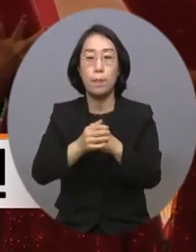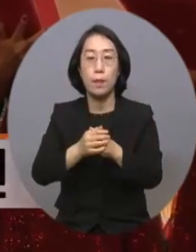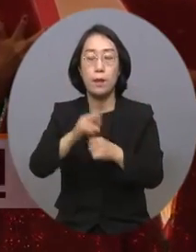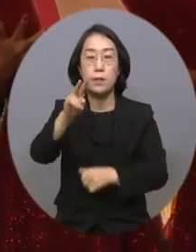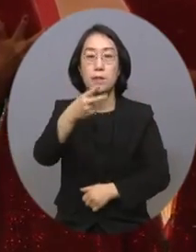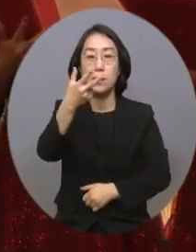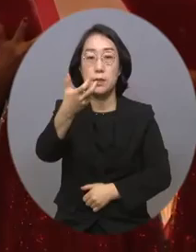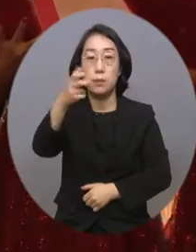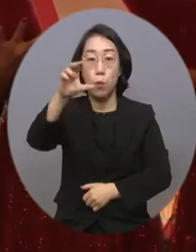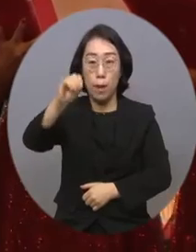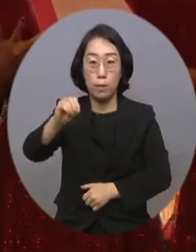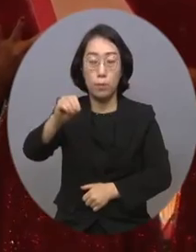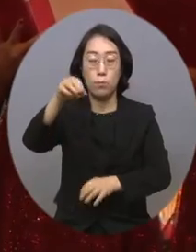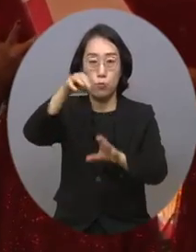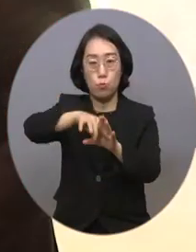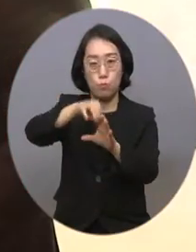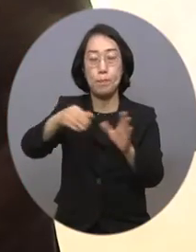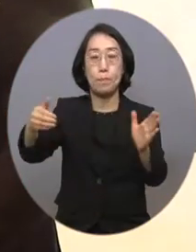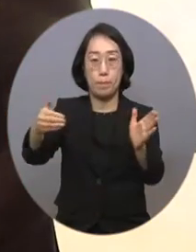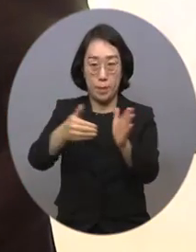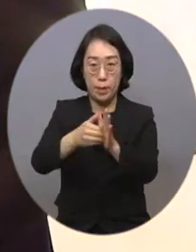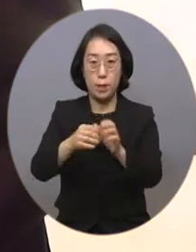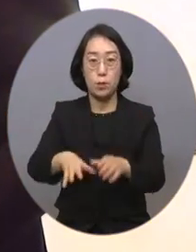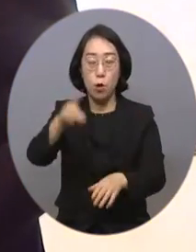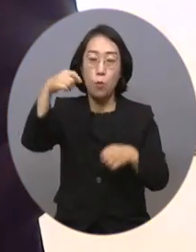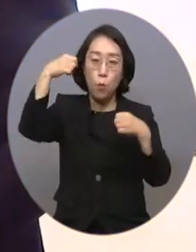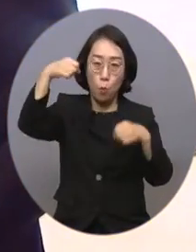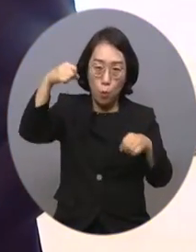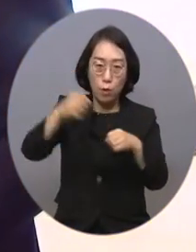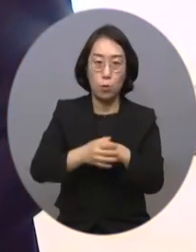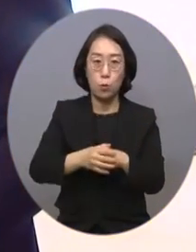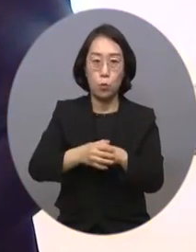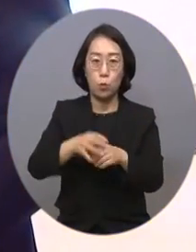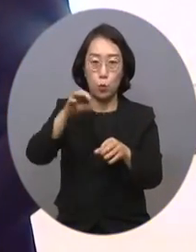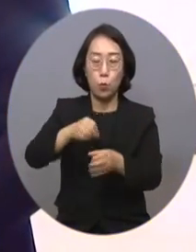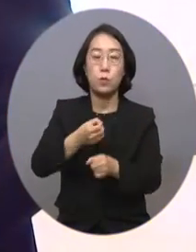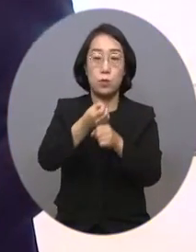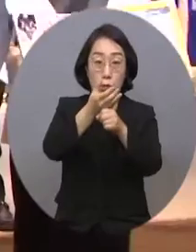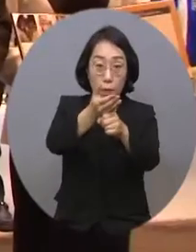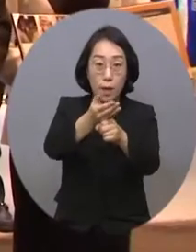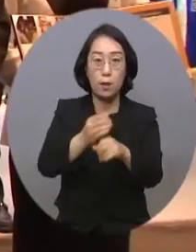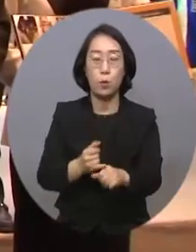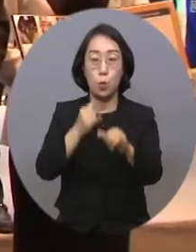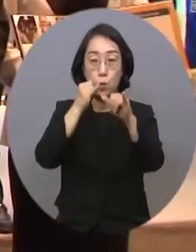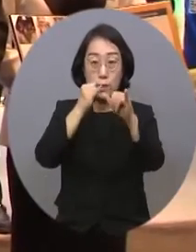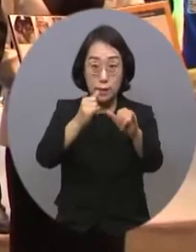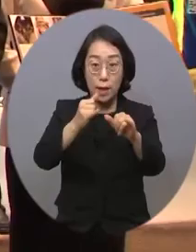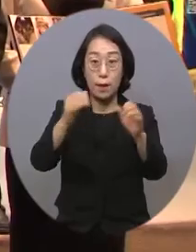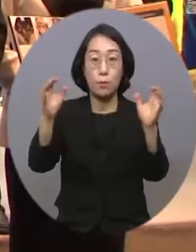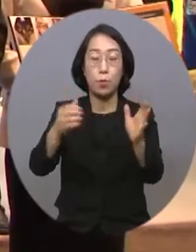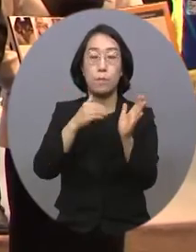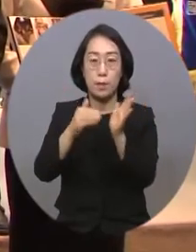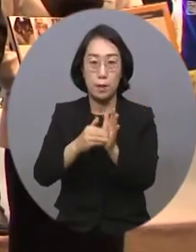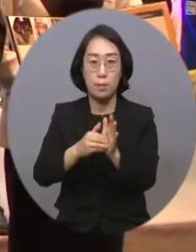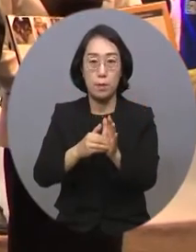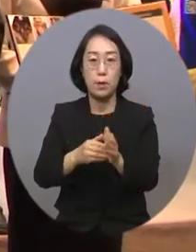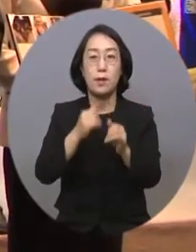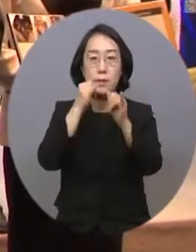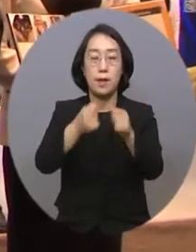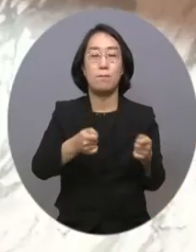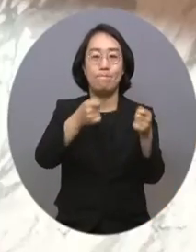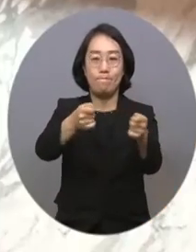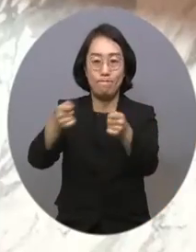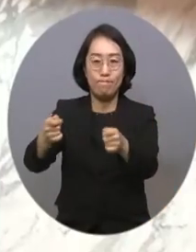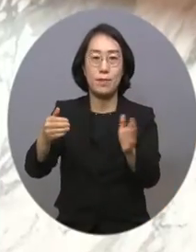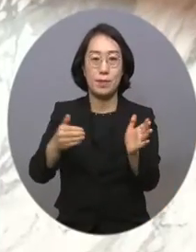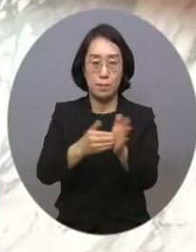전했습니다 축하공연으로 행사를 시작하여 각종 기금 전달식 와 함께 시상식을 준비 하여 수상자들에게 상을 수여했습니다